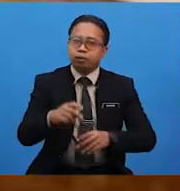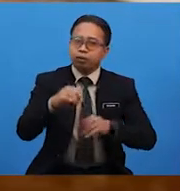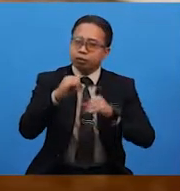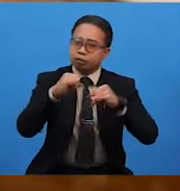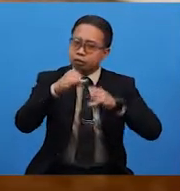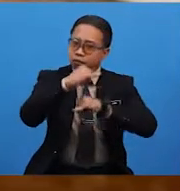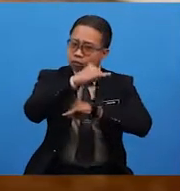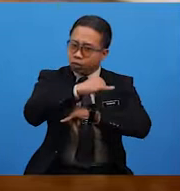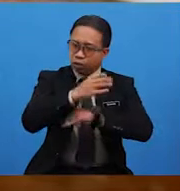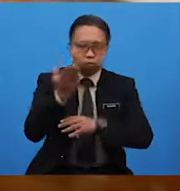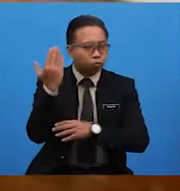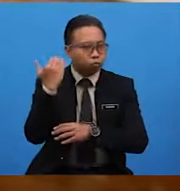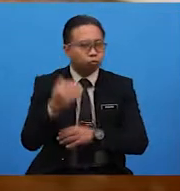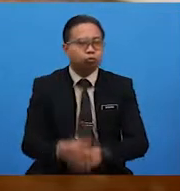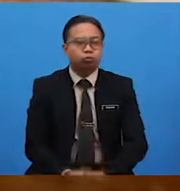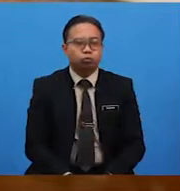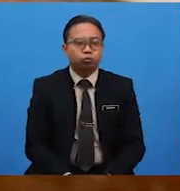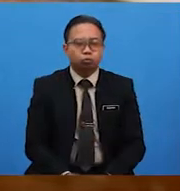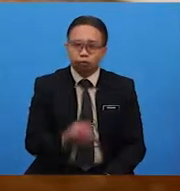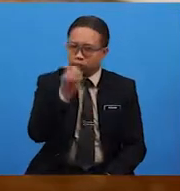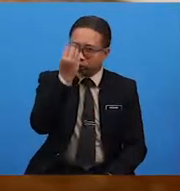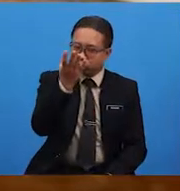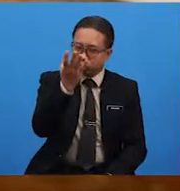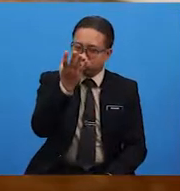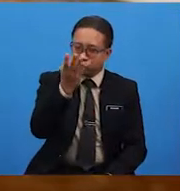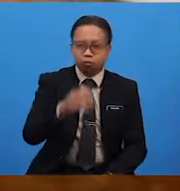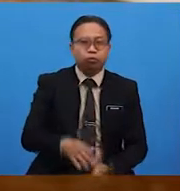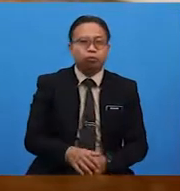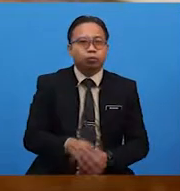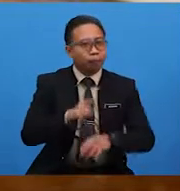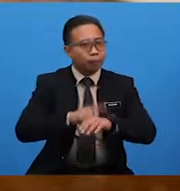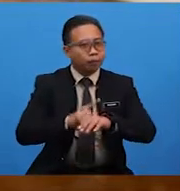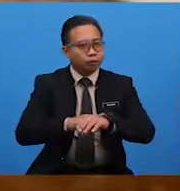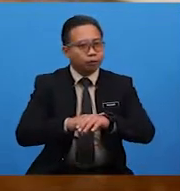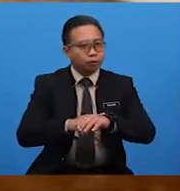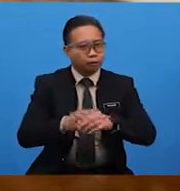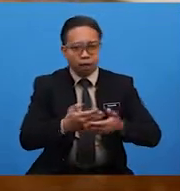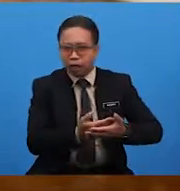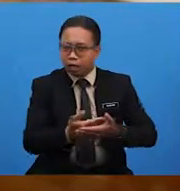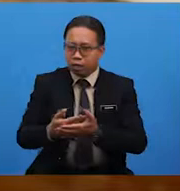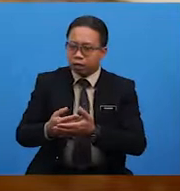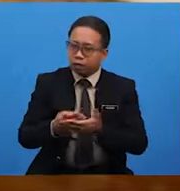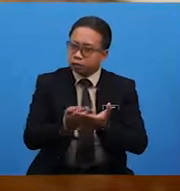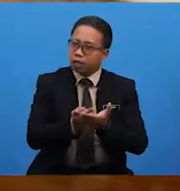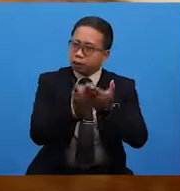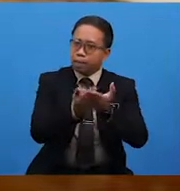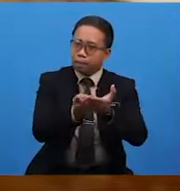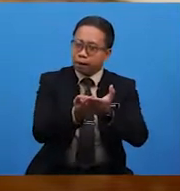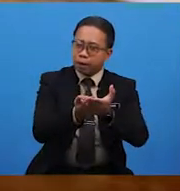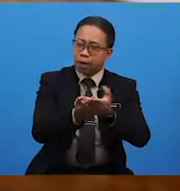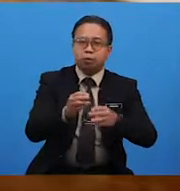tragis daya itu menggambarkan bagaimana situasi anak-anak kapal berpaut pada